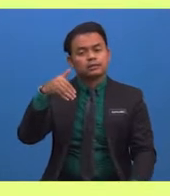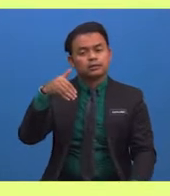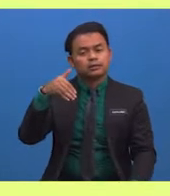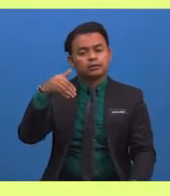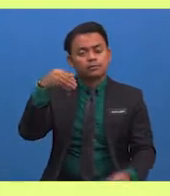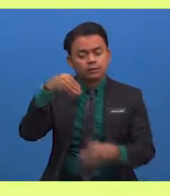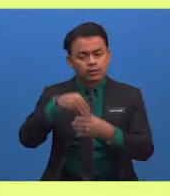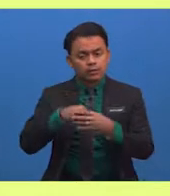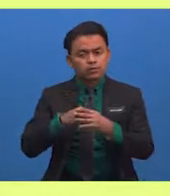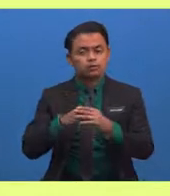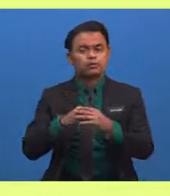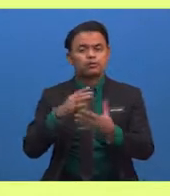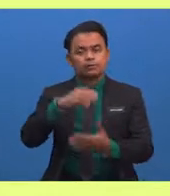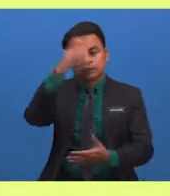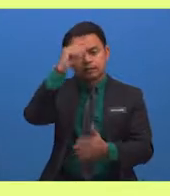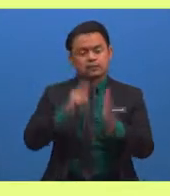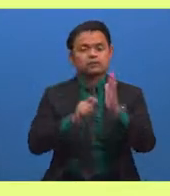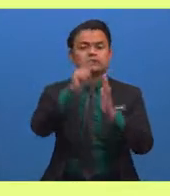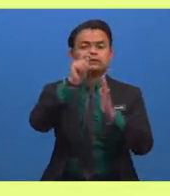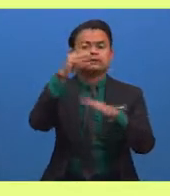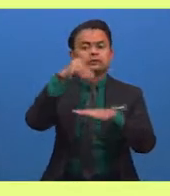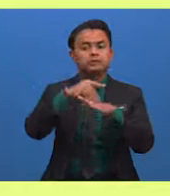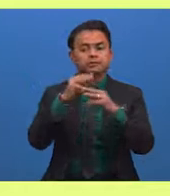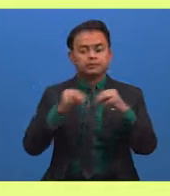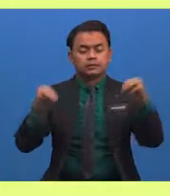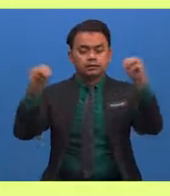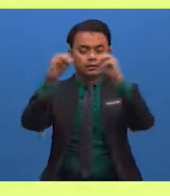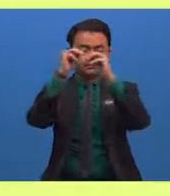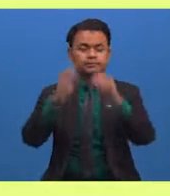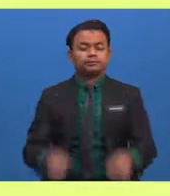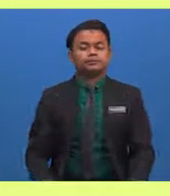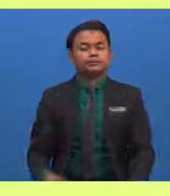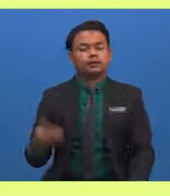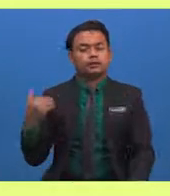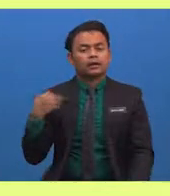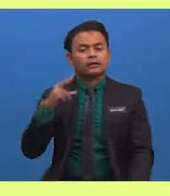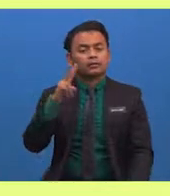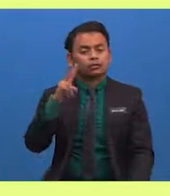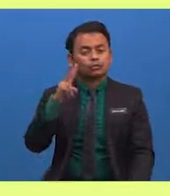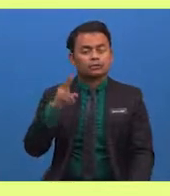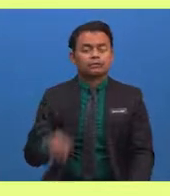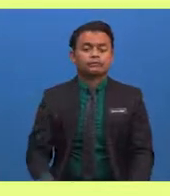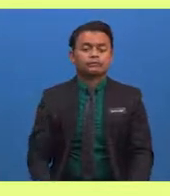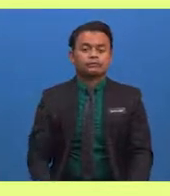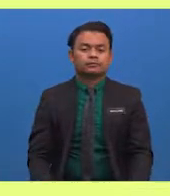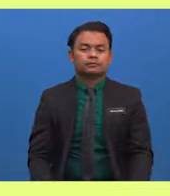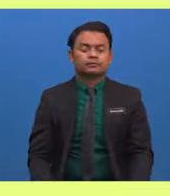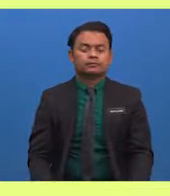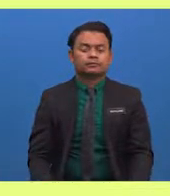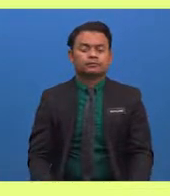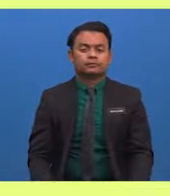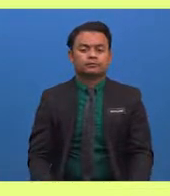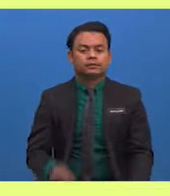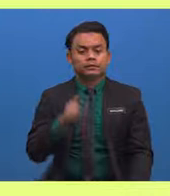yang mengatakan bahawa terdapat dua jenis kutak, iaitu kutak khas untuk